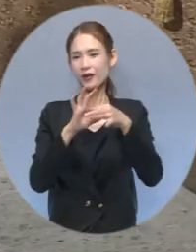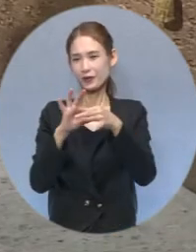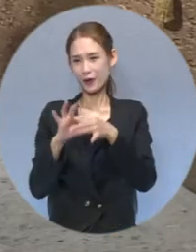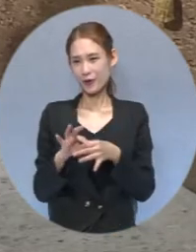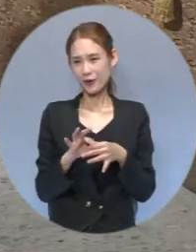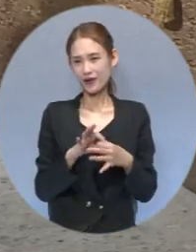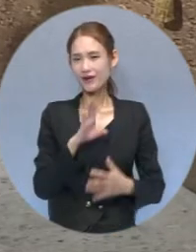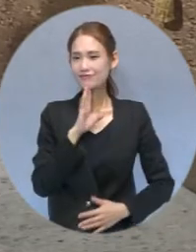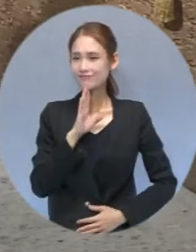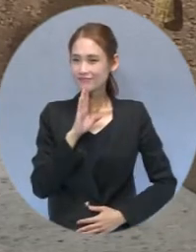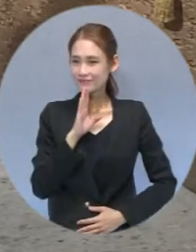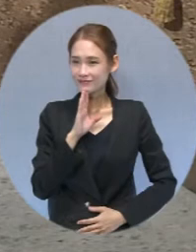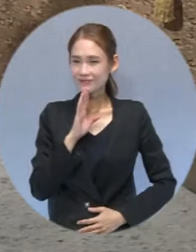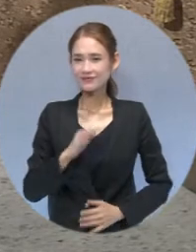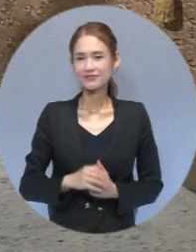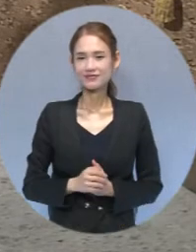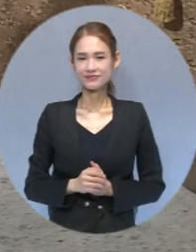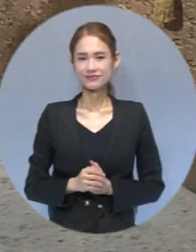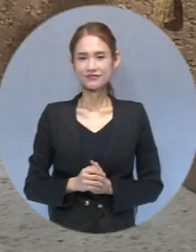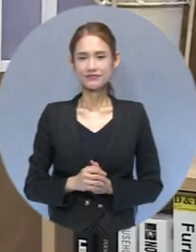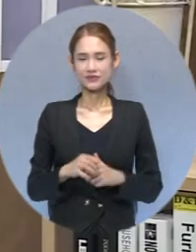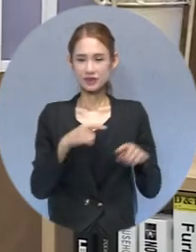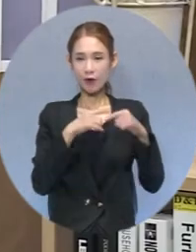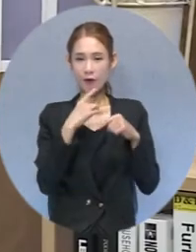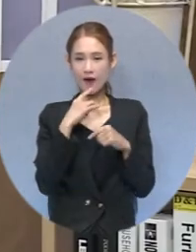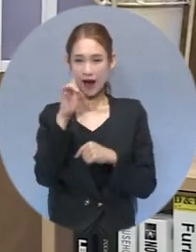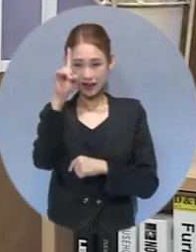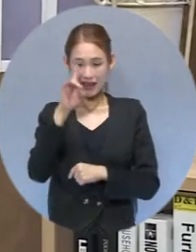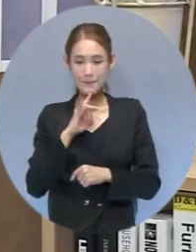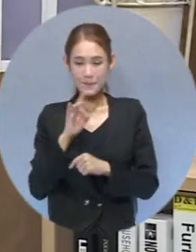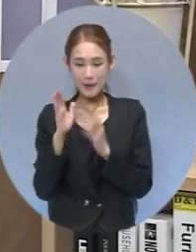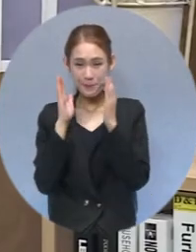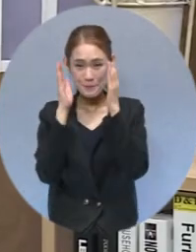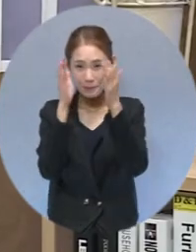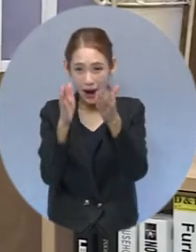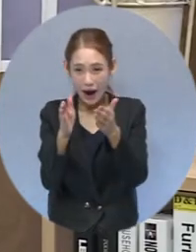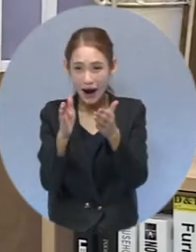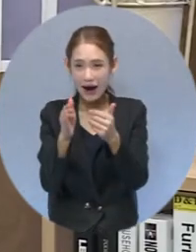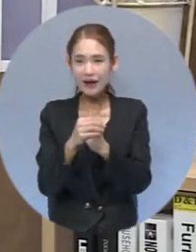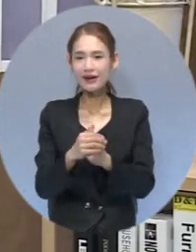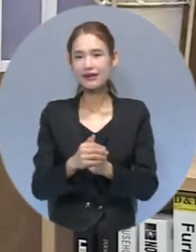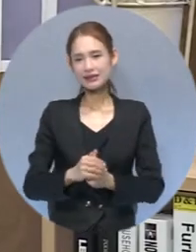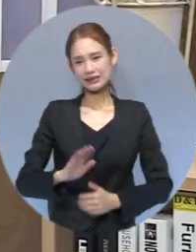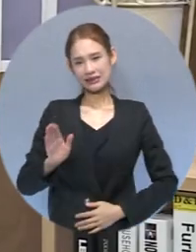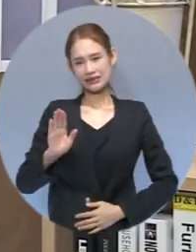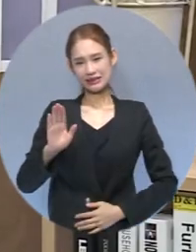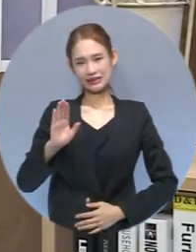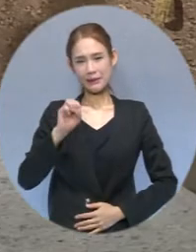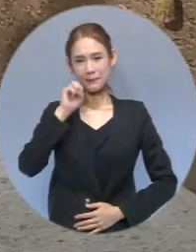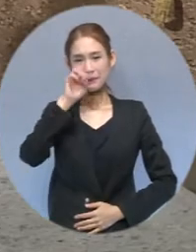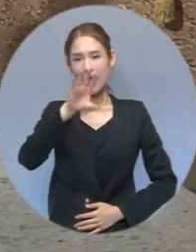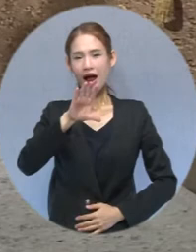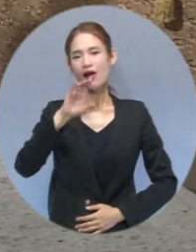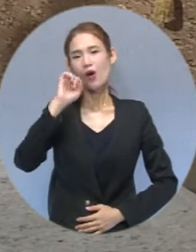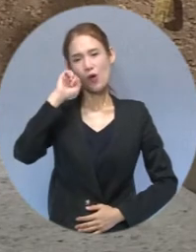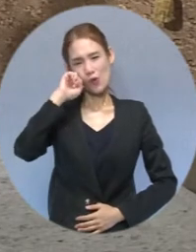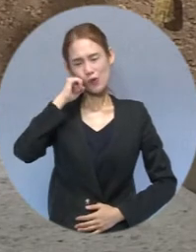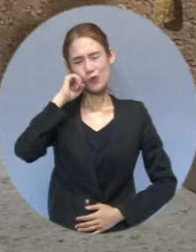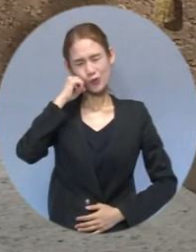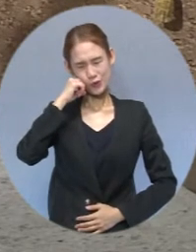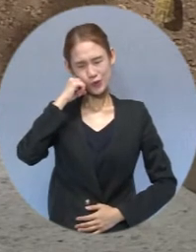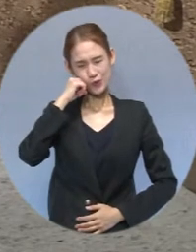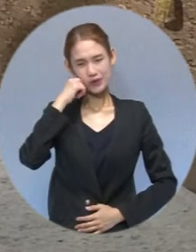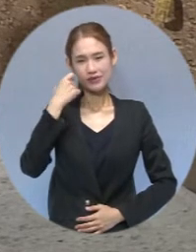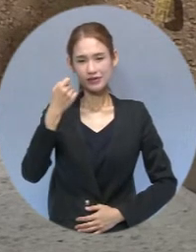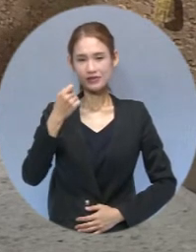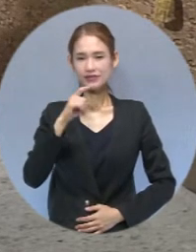보니까 그렇죠. 뭐 네네. 어떤 정책만이 좀 더 중점적으로 진행을 하고 있다고 말씀하시기는 좀 어려울 수